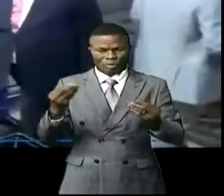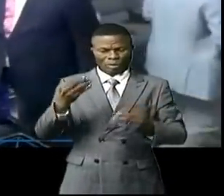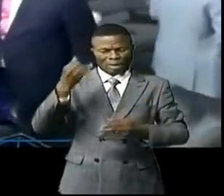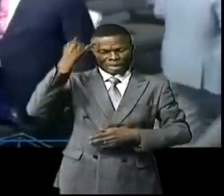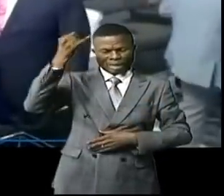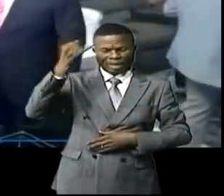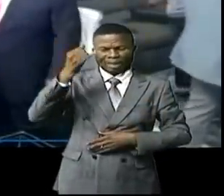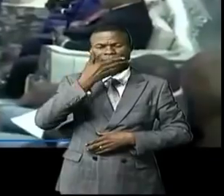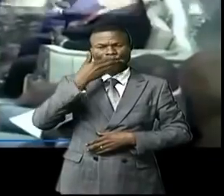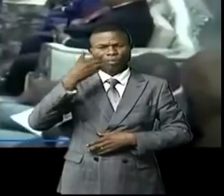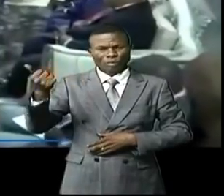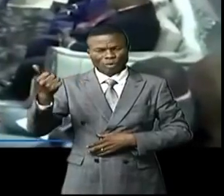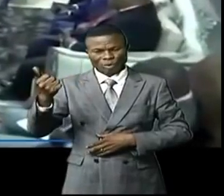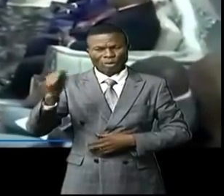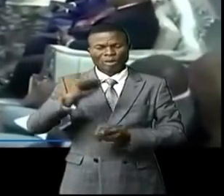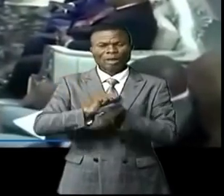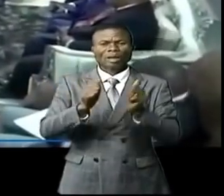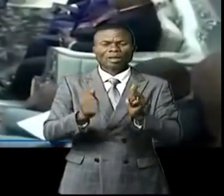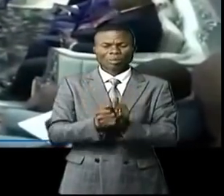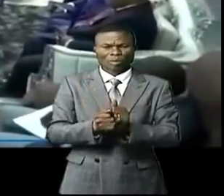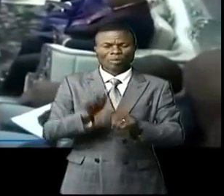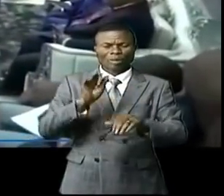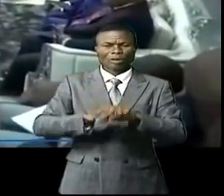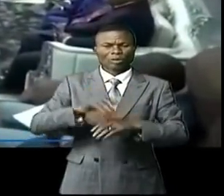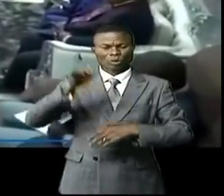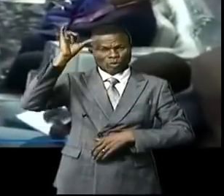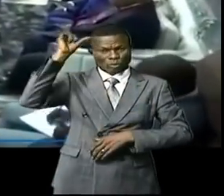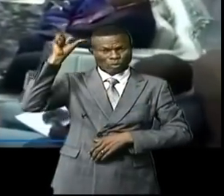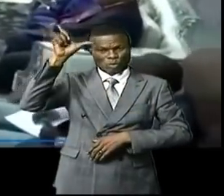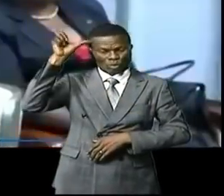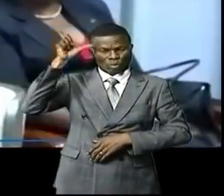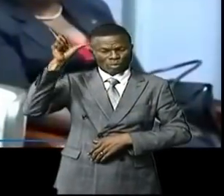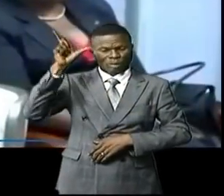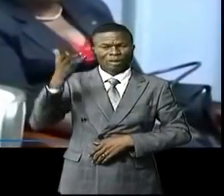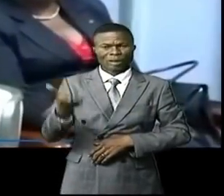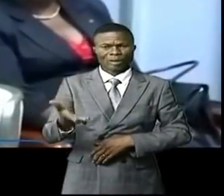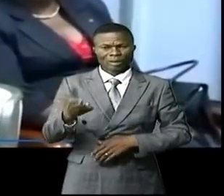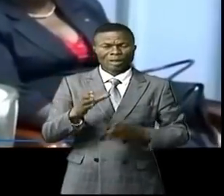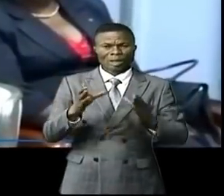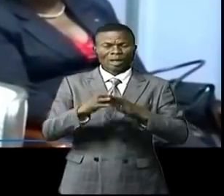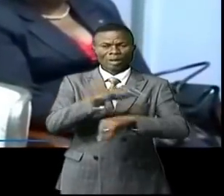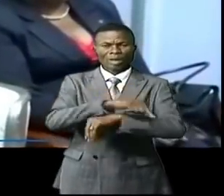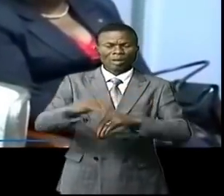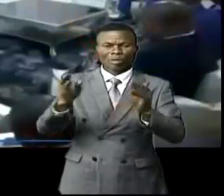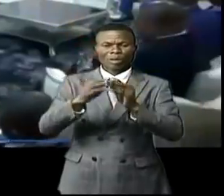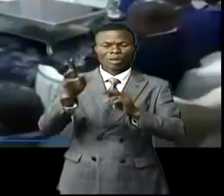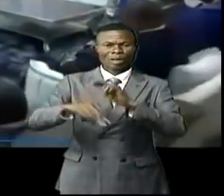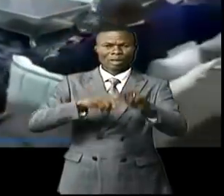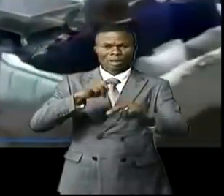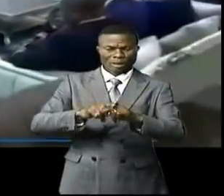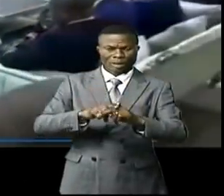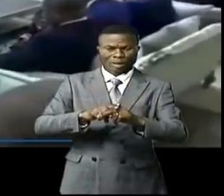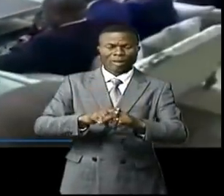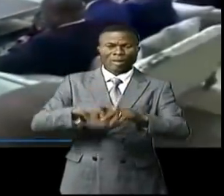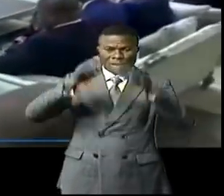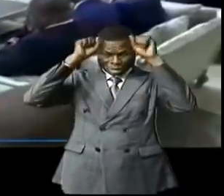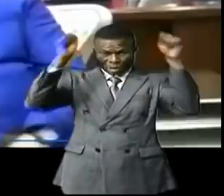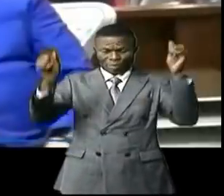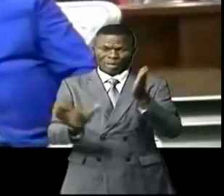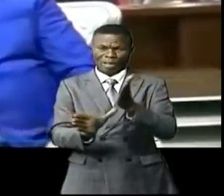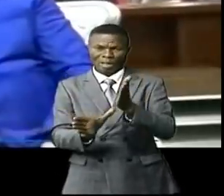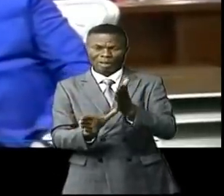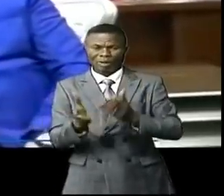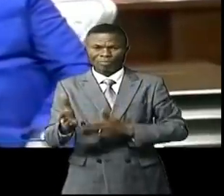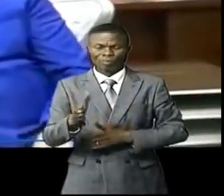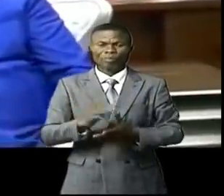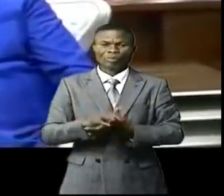des tensions dont font état une certaine opinion dans les réseaux sociaux. Avec le bureau de l'Assemblée provinciale chapeauté par le président intérimaire